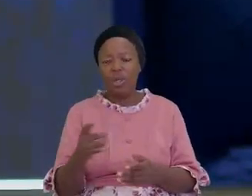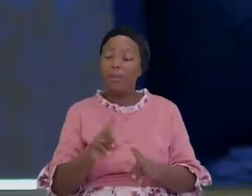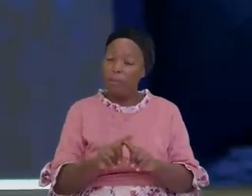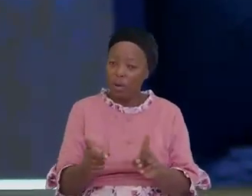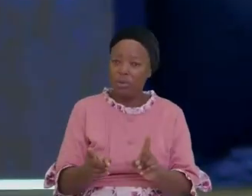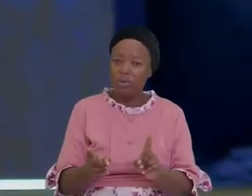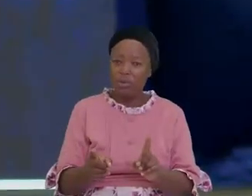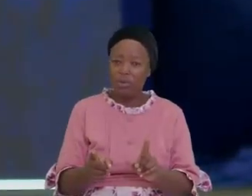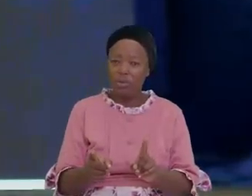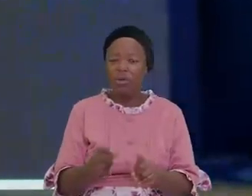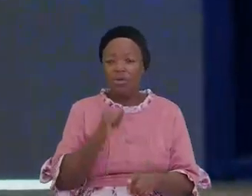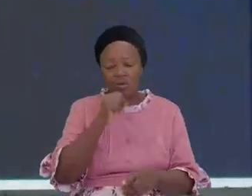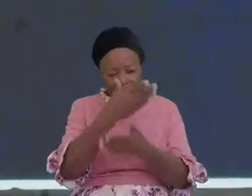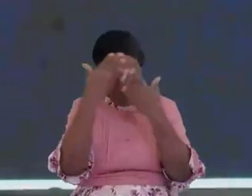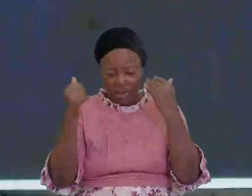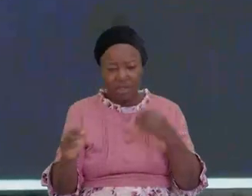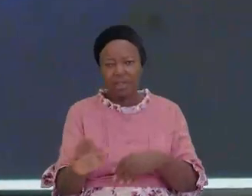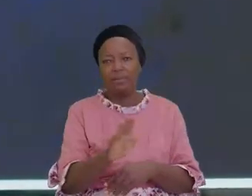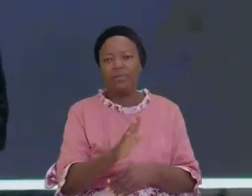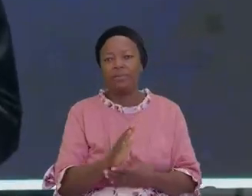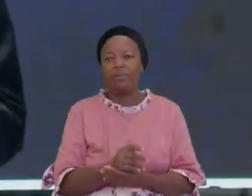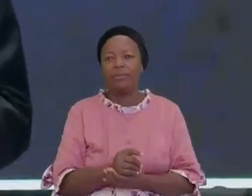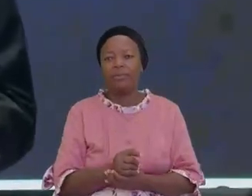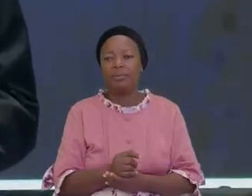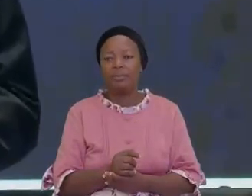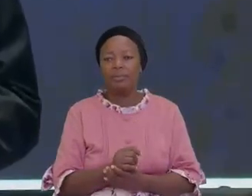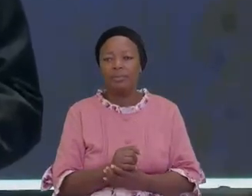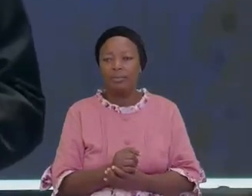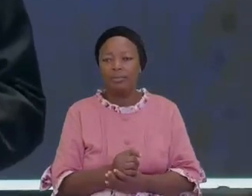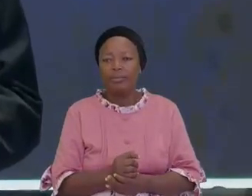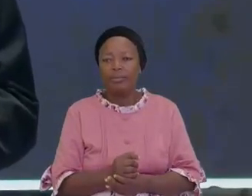j'abandonne toutes ces bonnes choses, mais donne-moi ce qu'il faut.